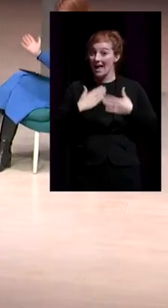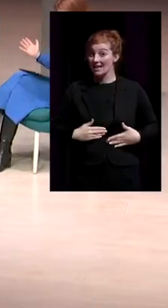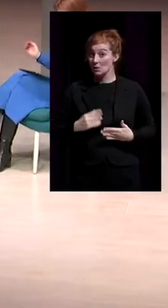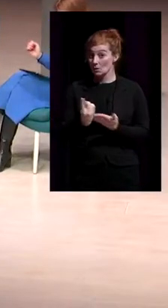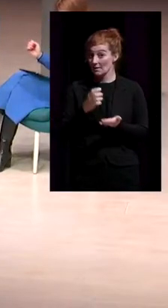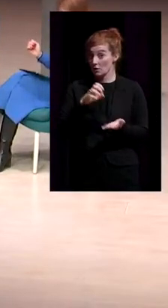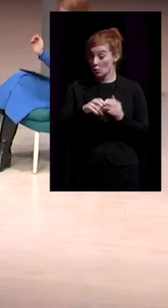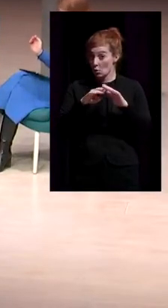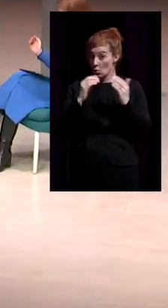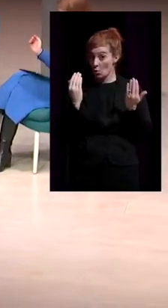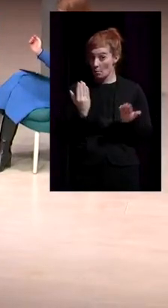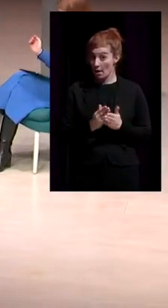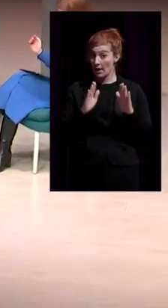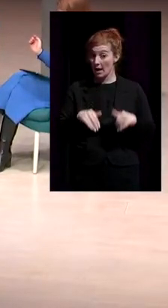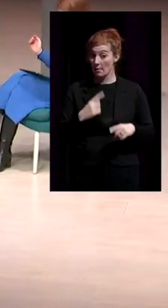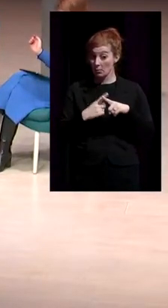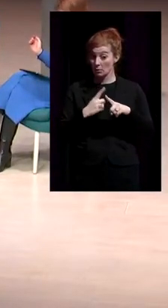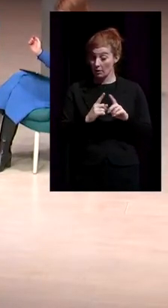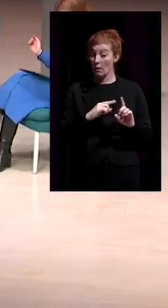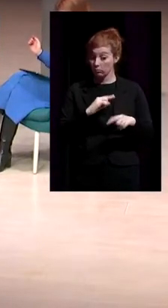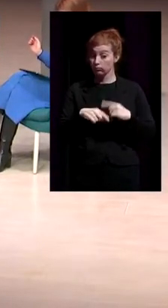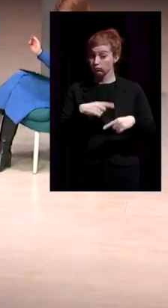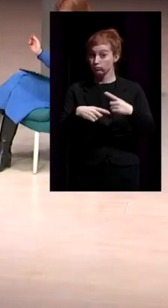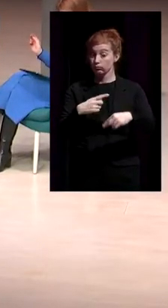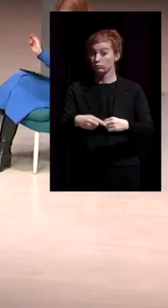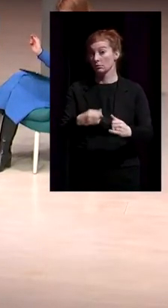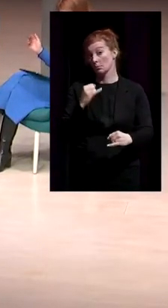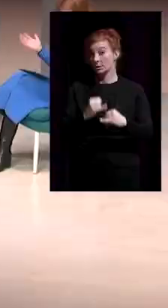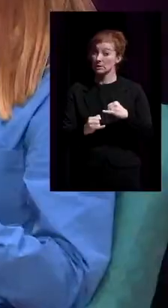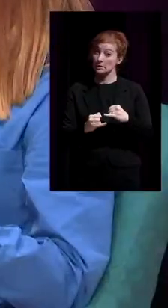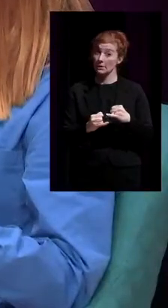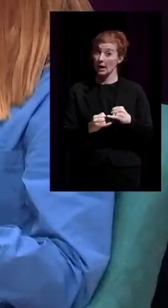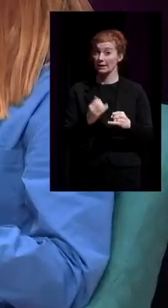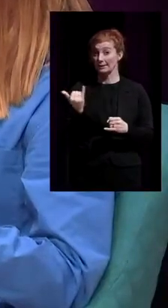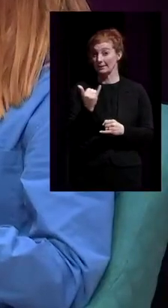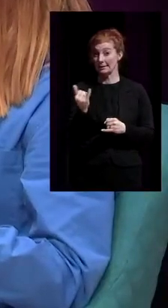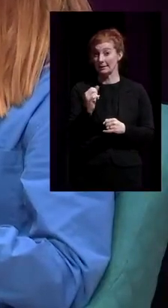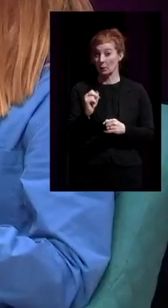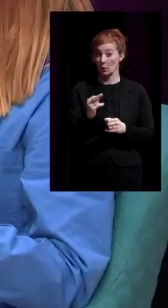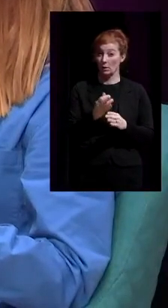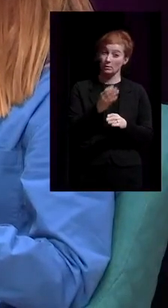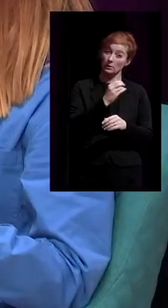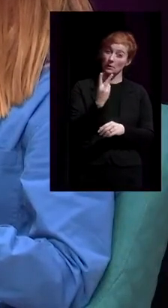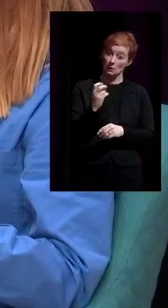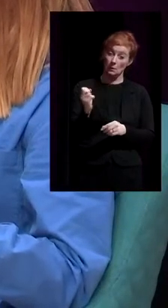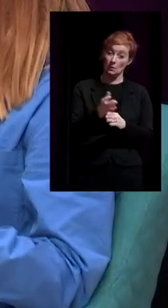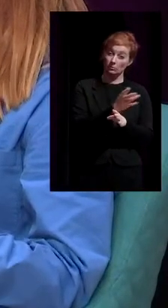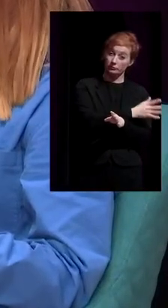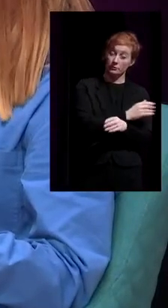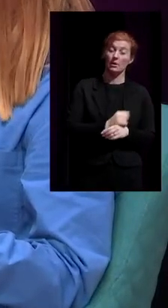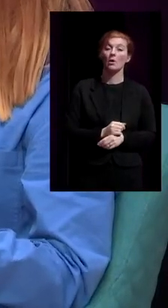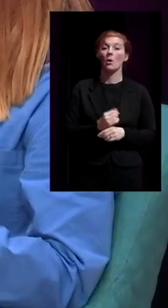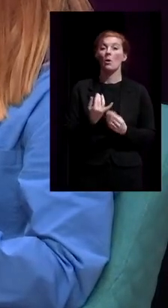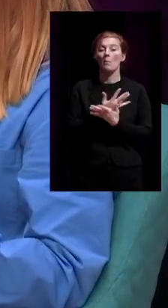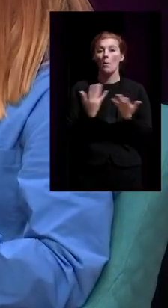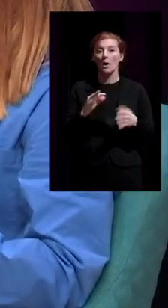Hälsosituationen globalt har genomgått en positiv utveckling de senaste decennierna och många sjukdomar är nu på